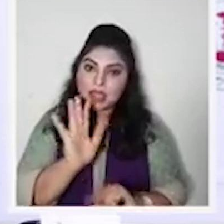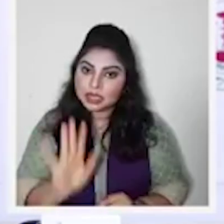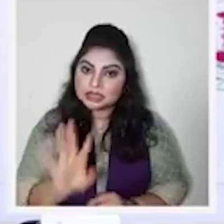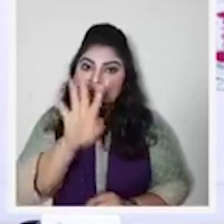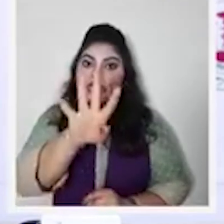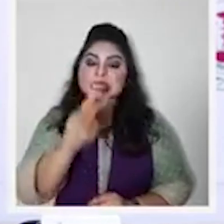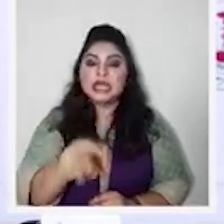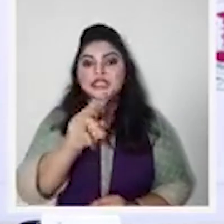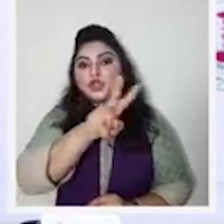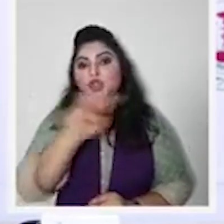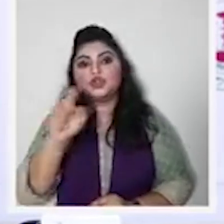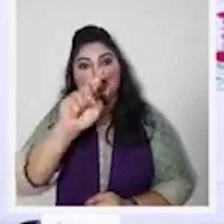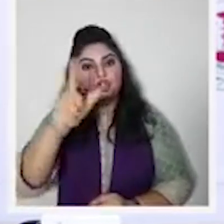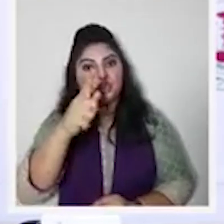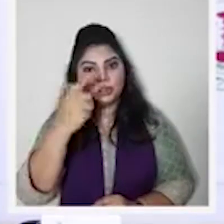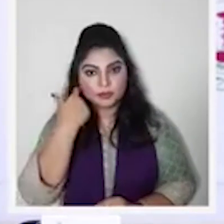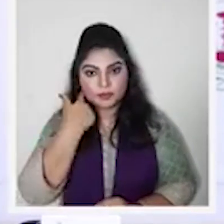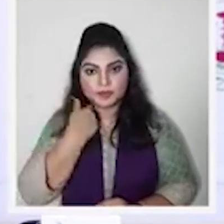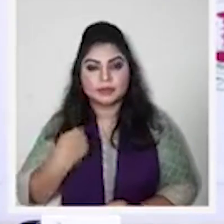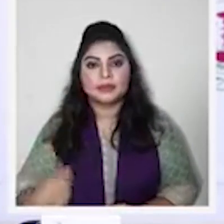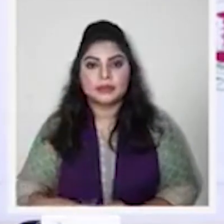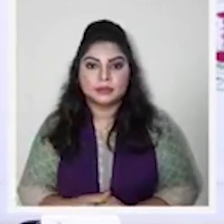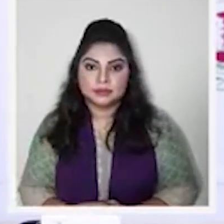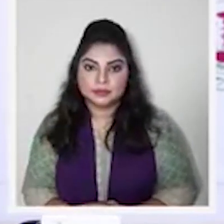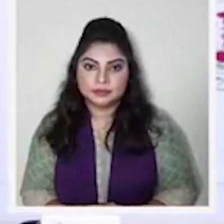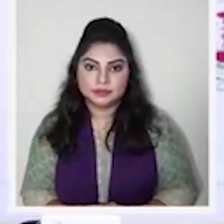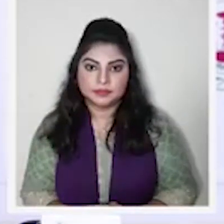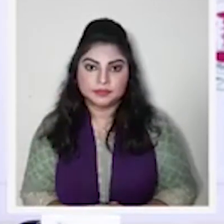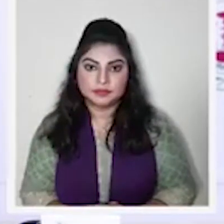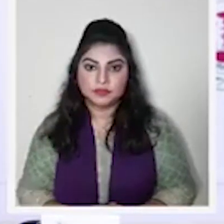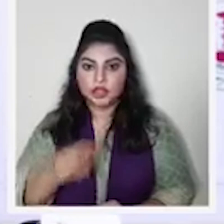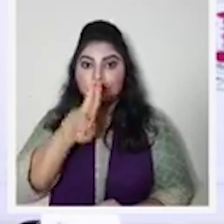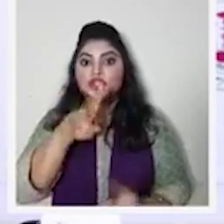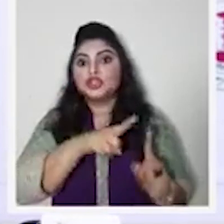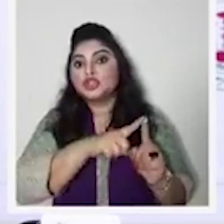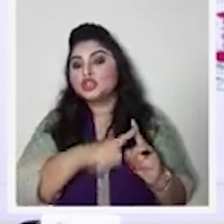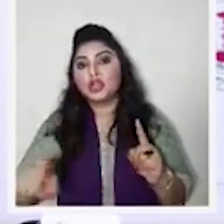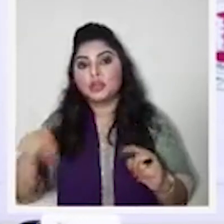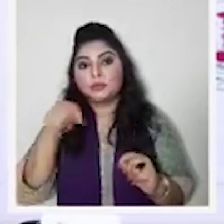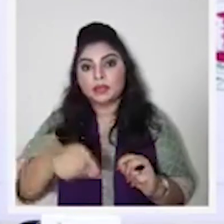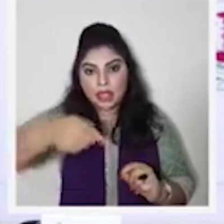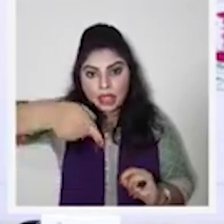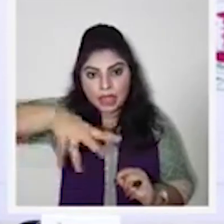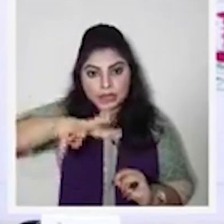গত 24 ঘন্টায় আরও 3 জন বৃদ্ধি পেয়েছে। স্বেচ্ছাভিত্তিতে সেবা দিয়ে যাচ্ছেন 4,217 জন